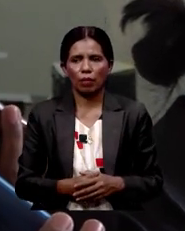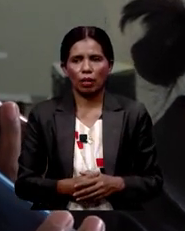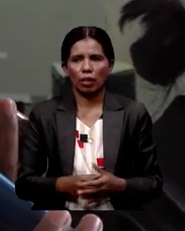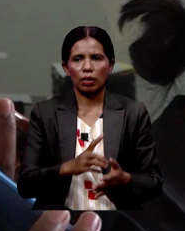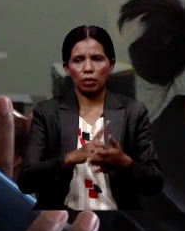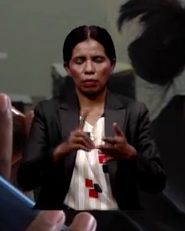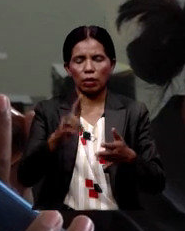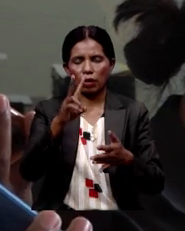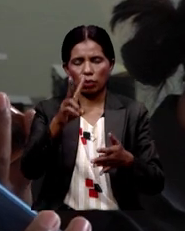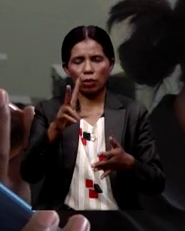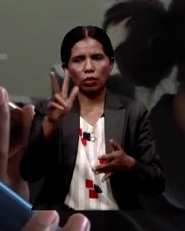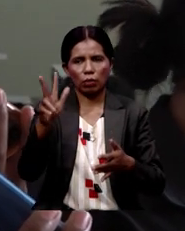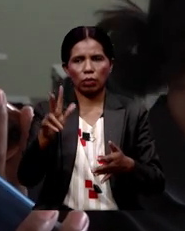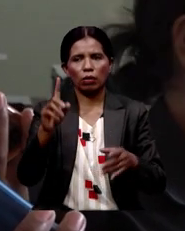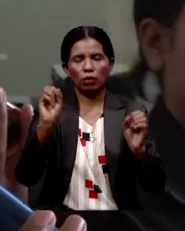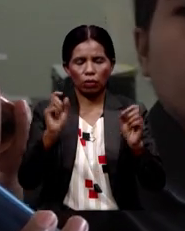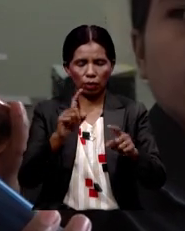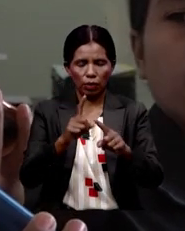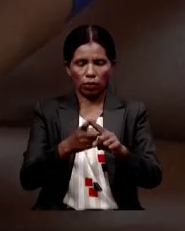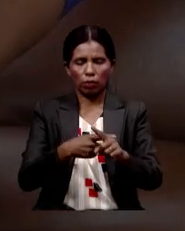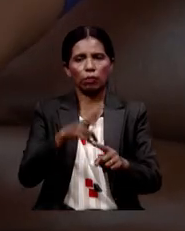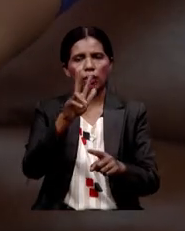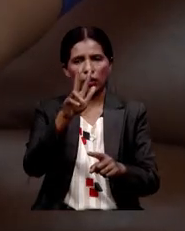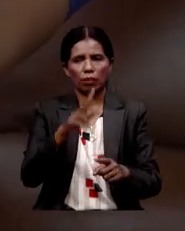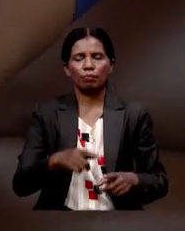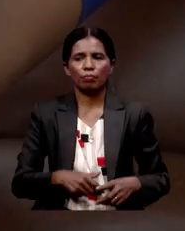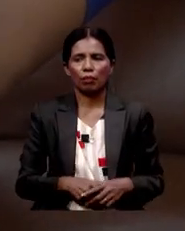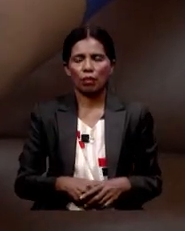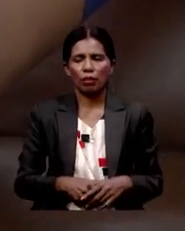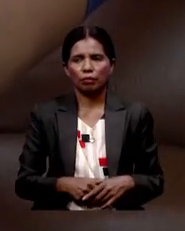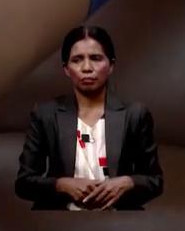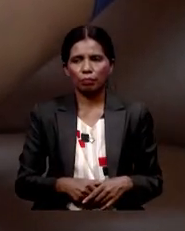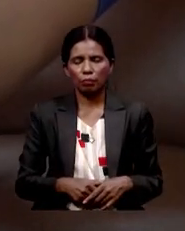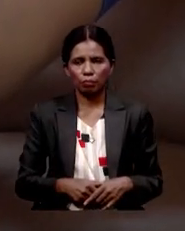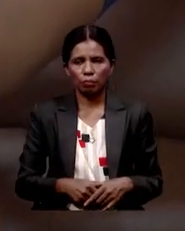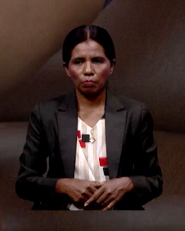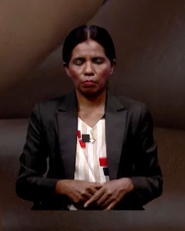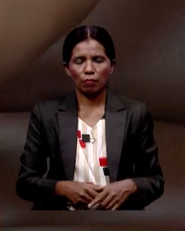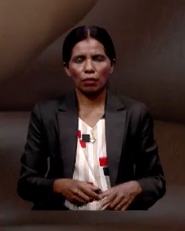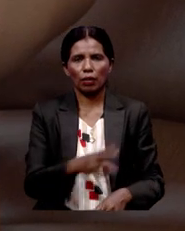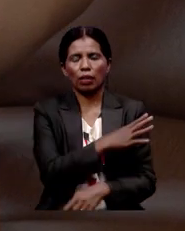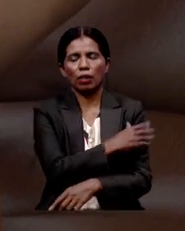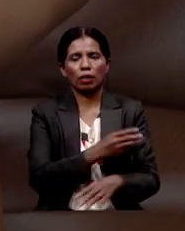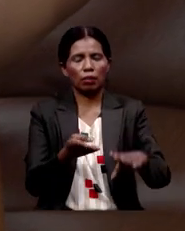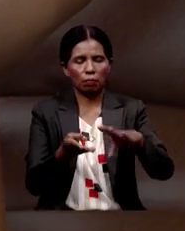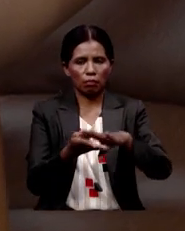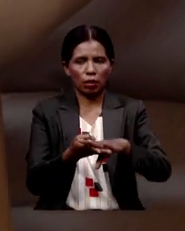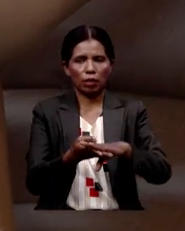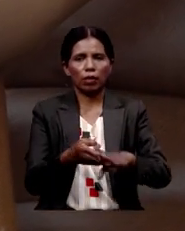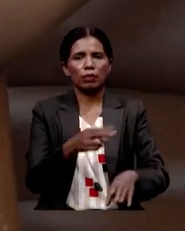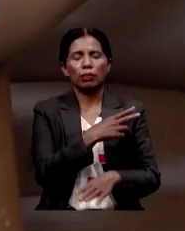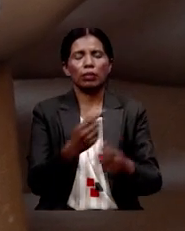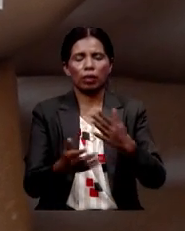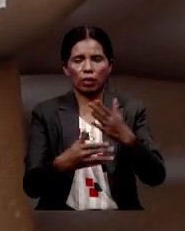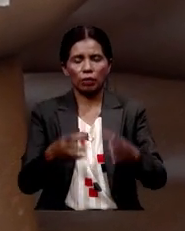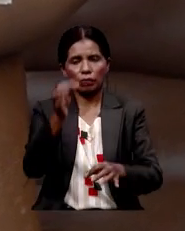semana ruo o tolu o bele mosto ba iha fulang idas ne Tuir Claudio durante ne Banco de Sangue fiar ba familia maka halo dua